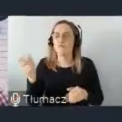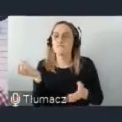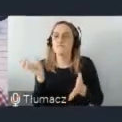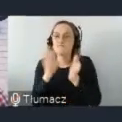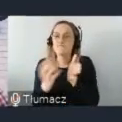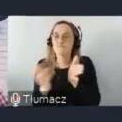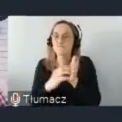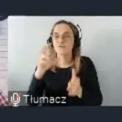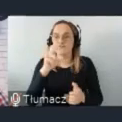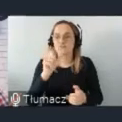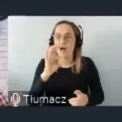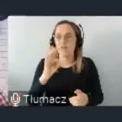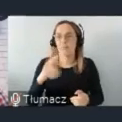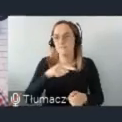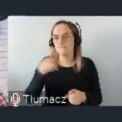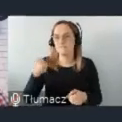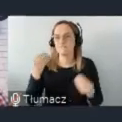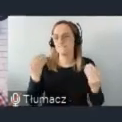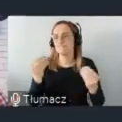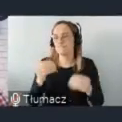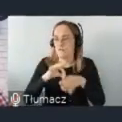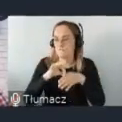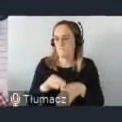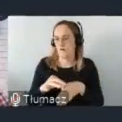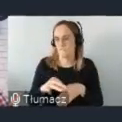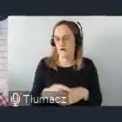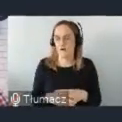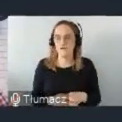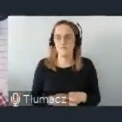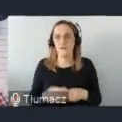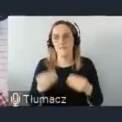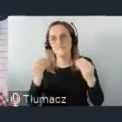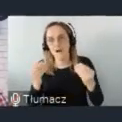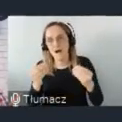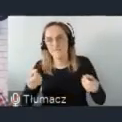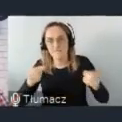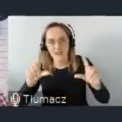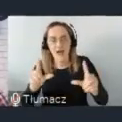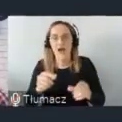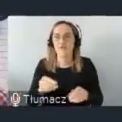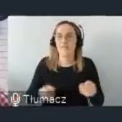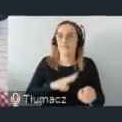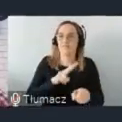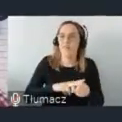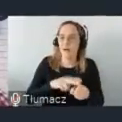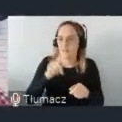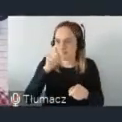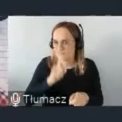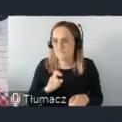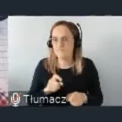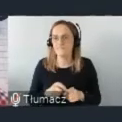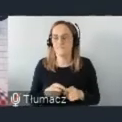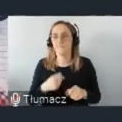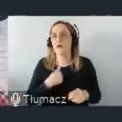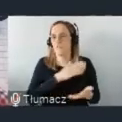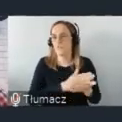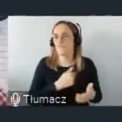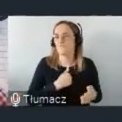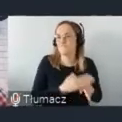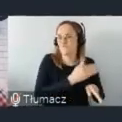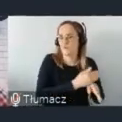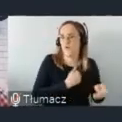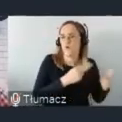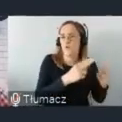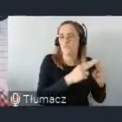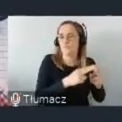informacje zwrotne, to w ogóle wtedy mi się świetnie będzie prowadziło, typu świetny slajd albo że data jest błędna. Ustaliliśmy z organizatorem, że tak